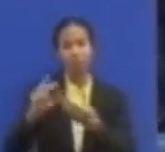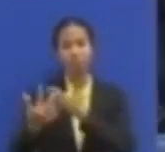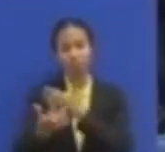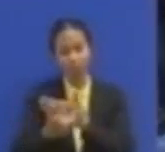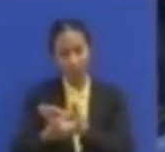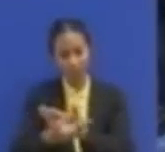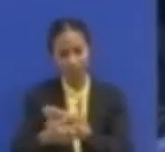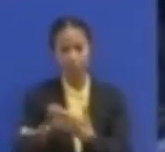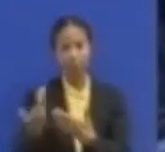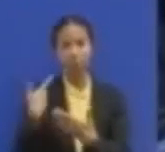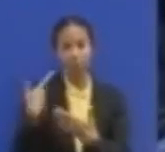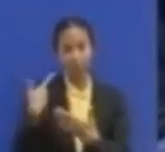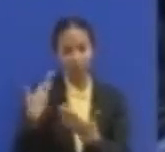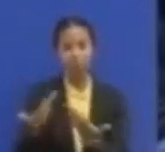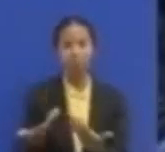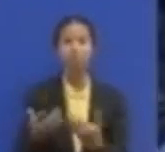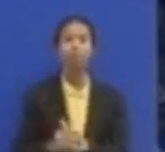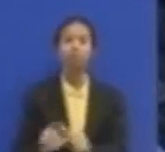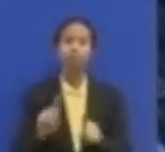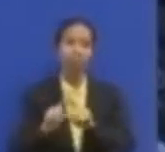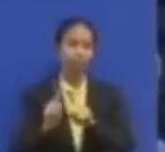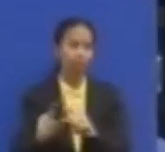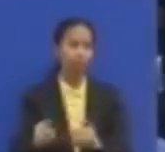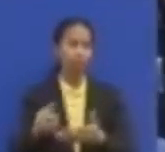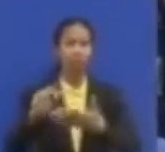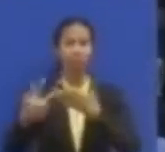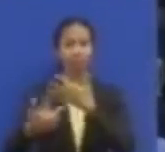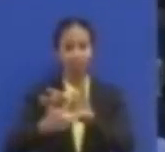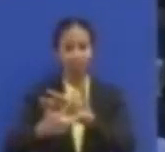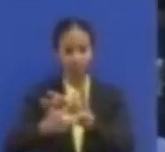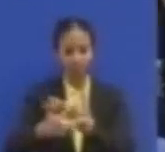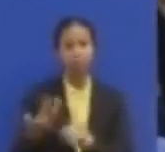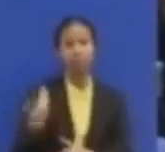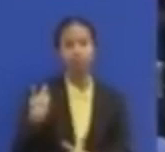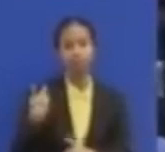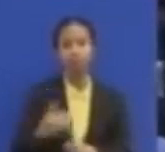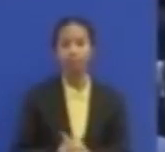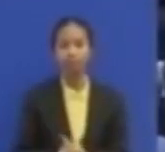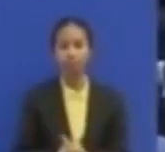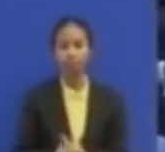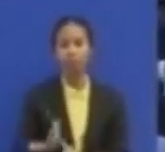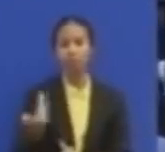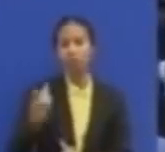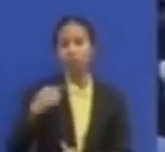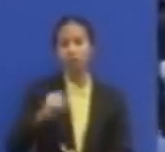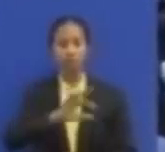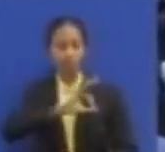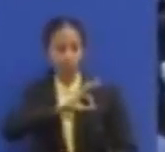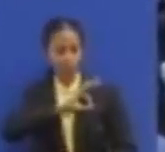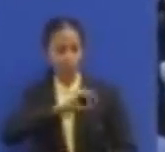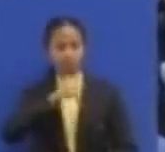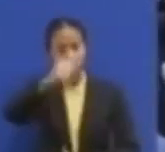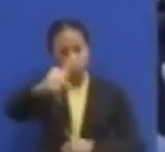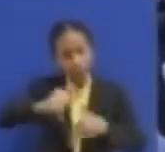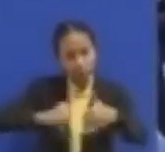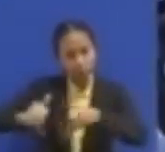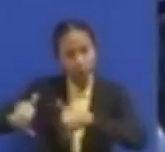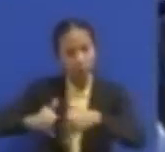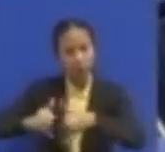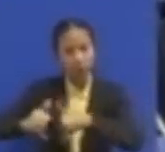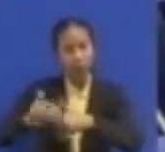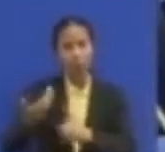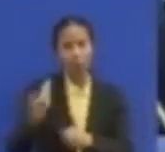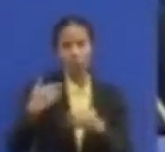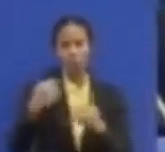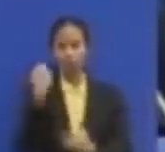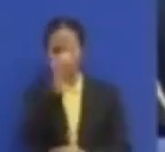เพื่อชาติ เสรีรวมไทย อย่างในภาพที่ท่านผู้ชมเห็นเนี่ยนะครับก็จะเป็นสมาชิกสภาผู้แทนราษฎรหน้าใหม่เลย